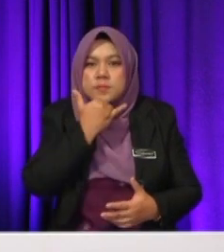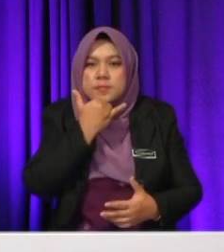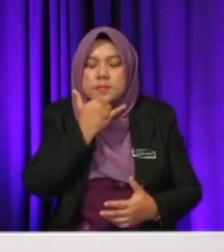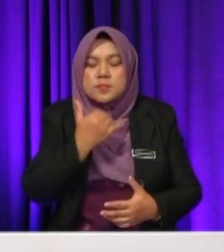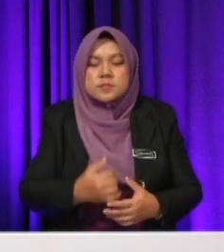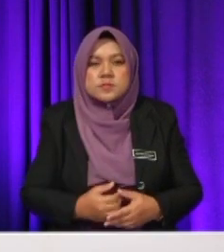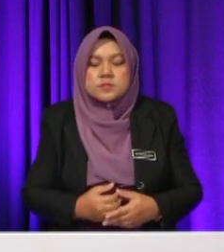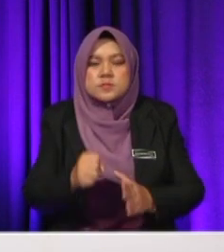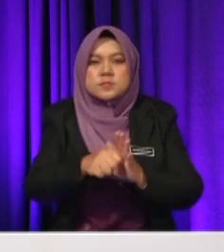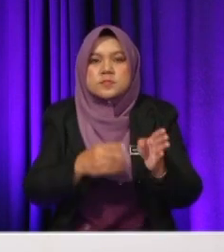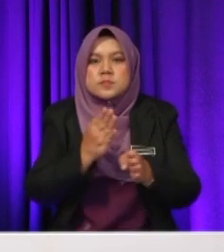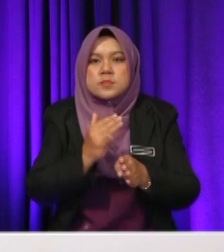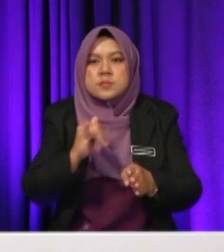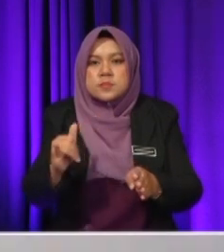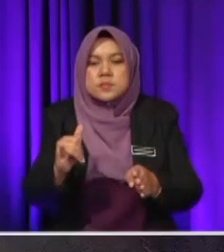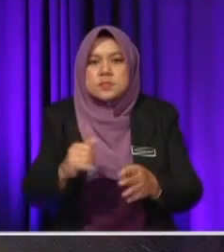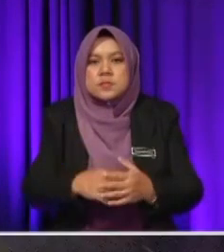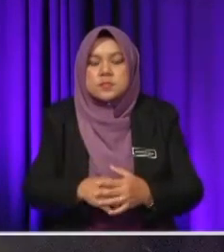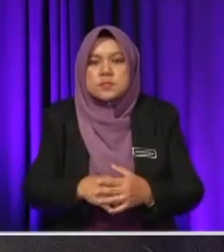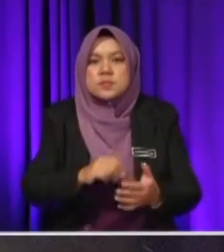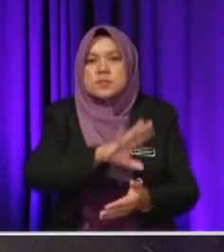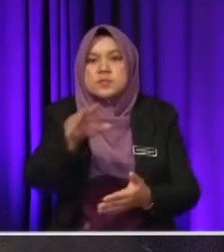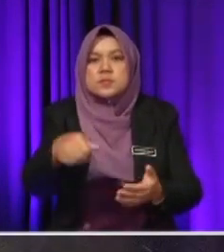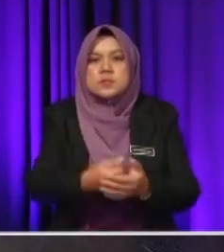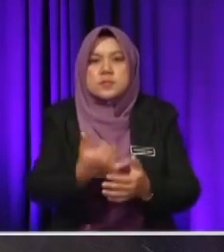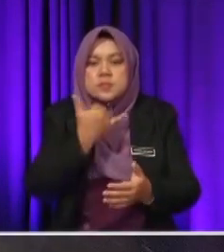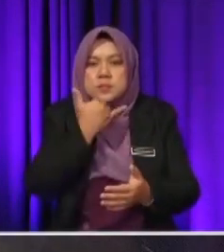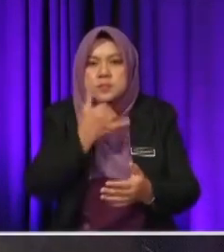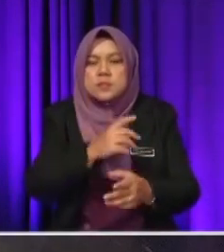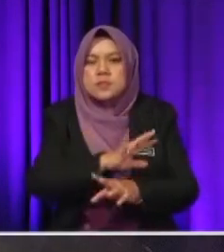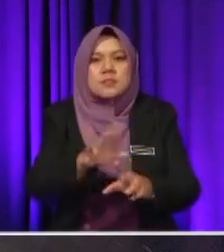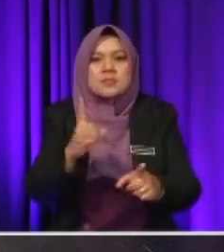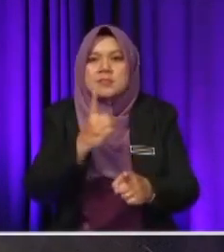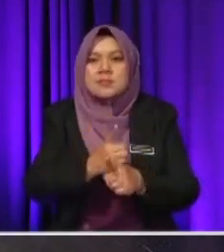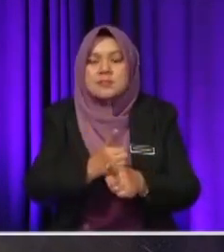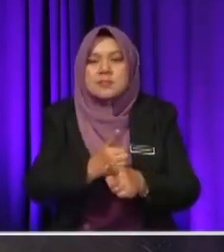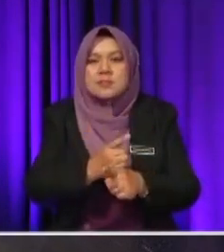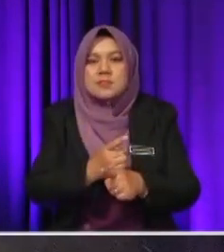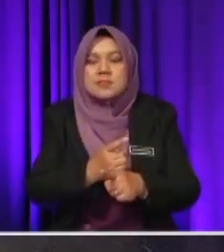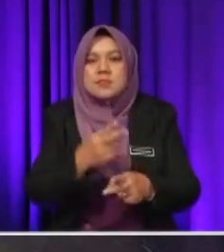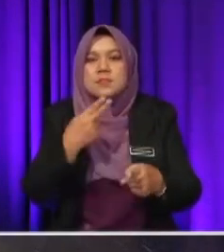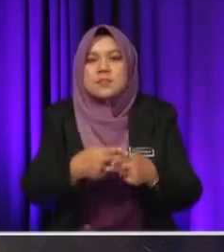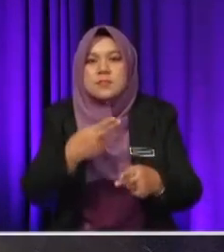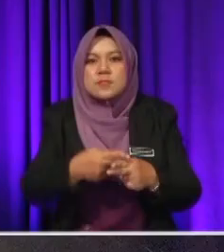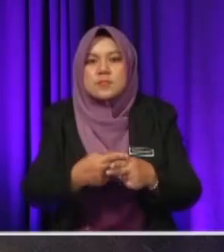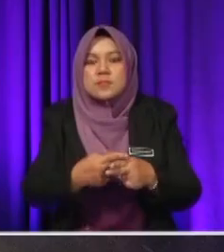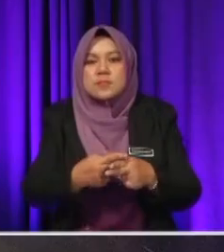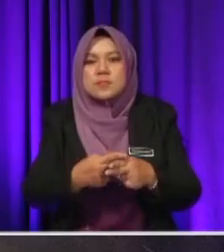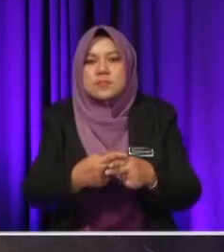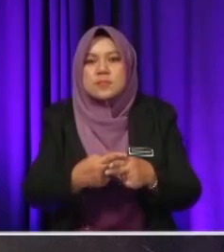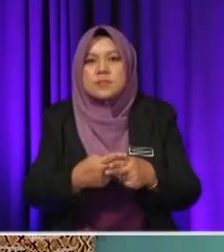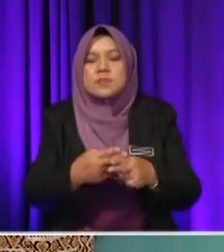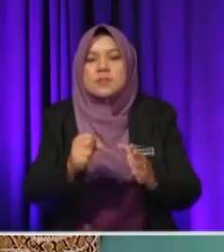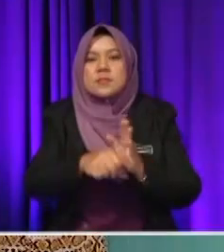sebenarnya jawaban mereka semuanya ini sebenarnya adalah namun sebenarnya bagi ibu